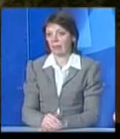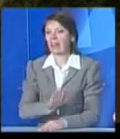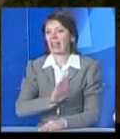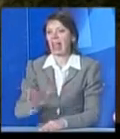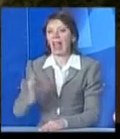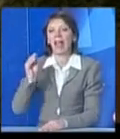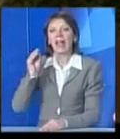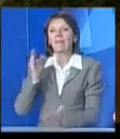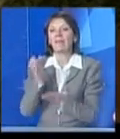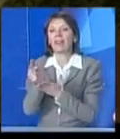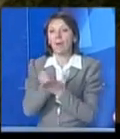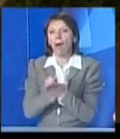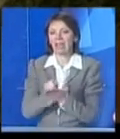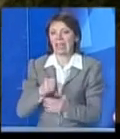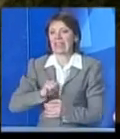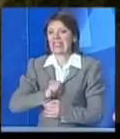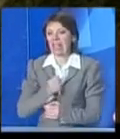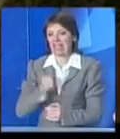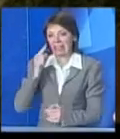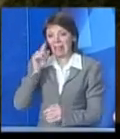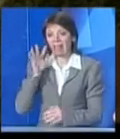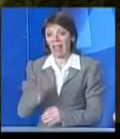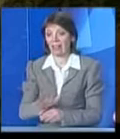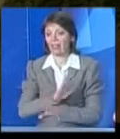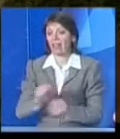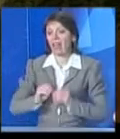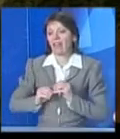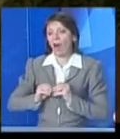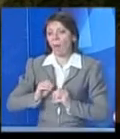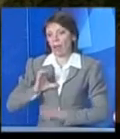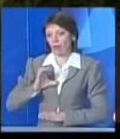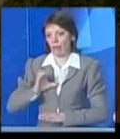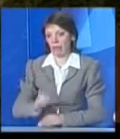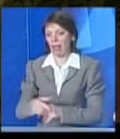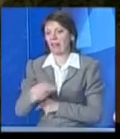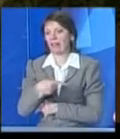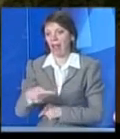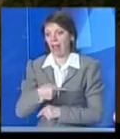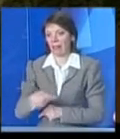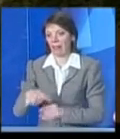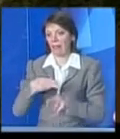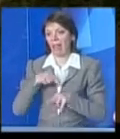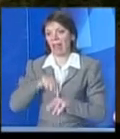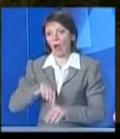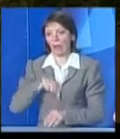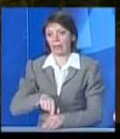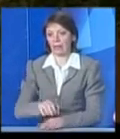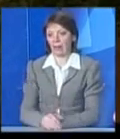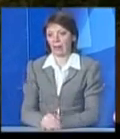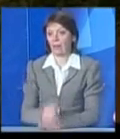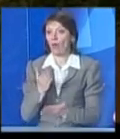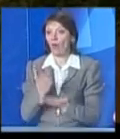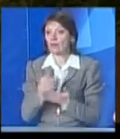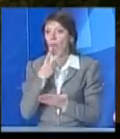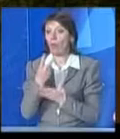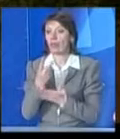злість, ненависть. Не накопичувати оці негативні явища. От